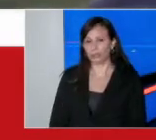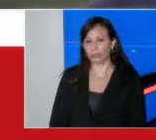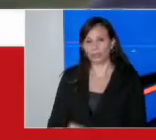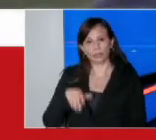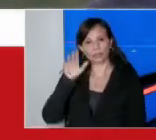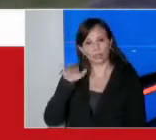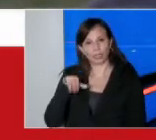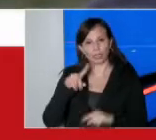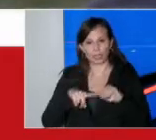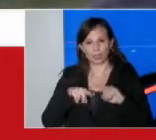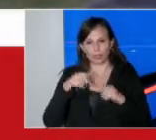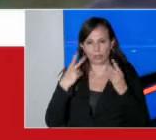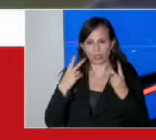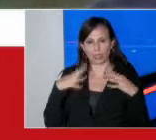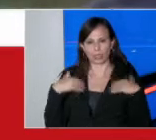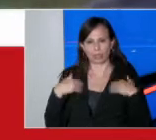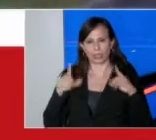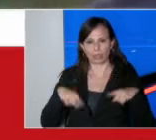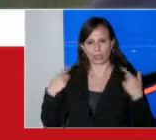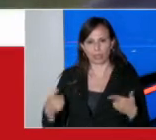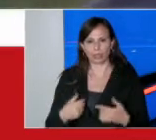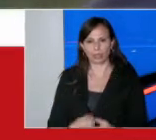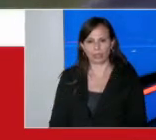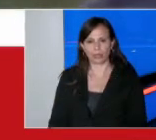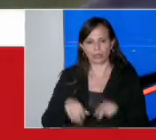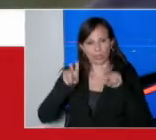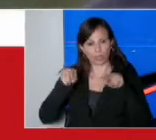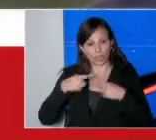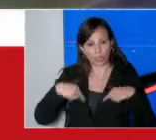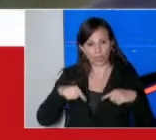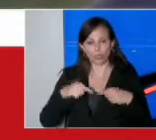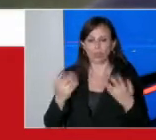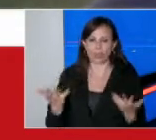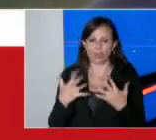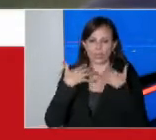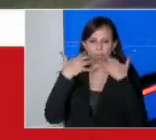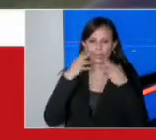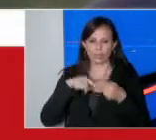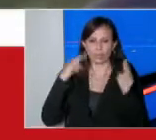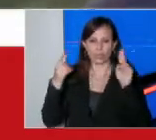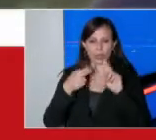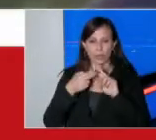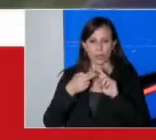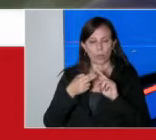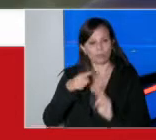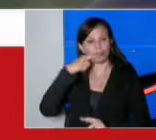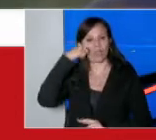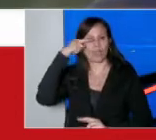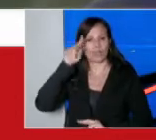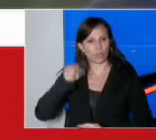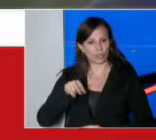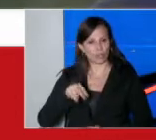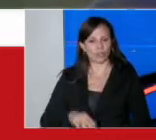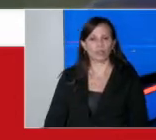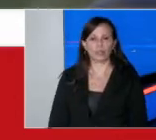ואולי לפעמים בעיקר, את שמחת החיים. יש לנו המון מה לספר לעולם, ויש לנו במה להתגאות מול